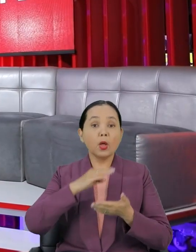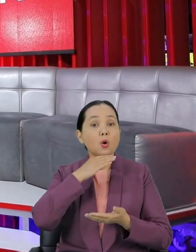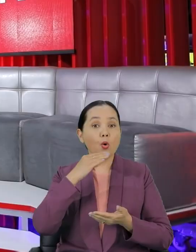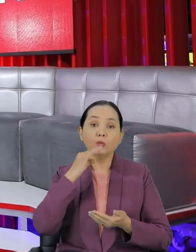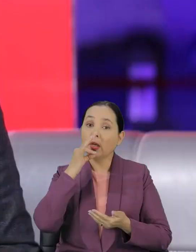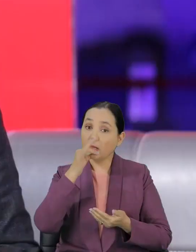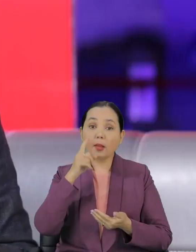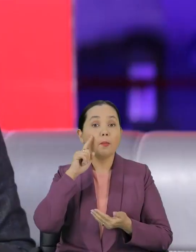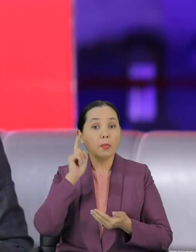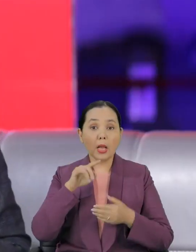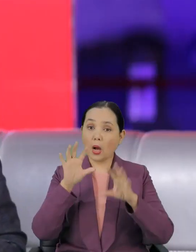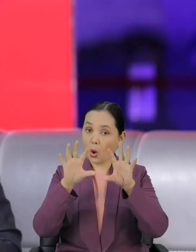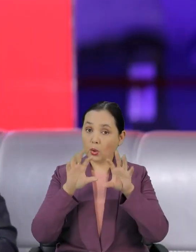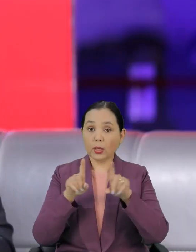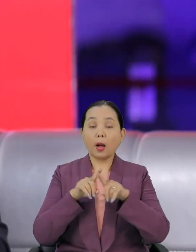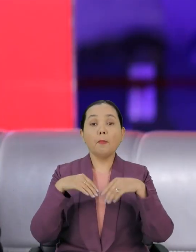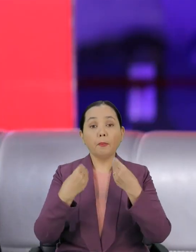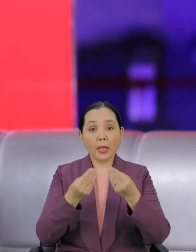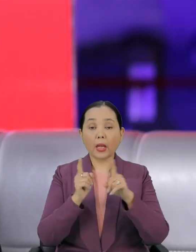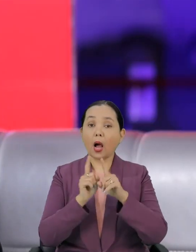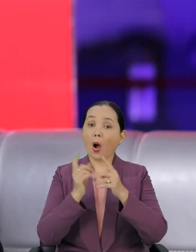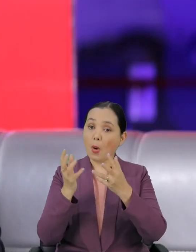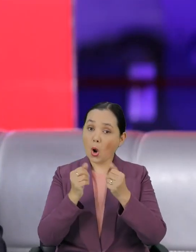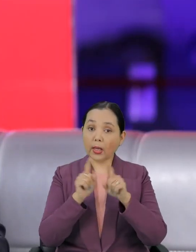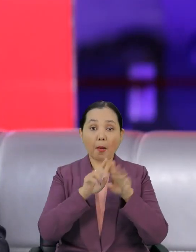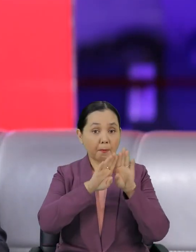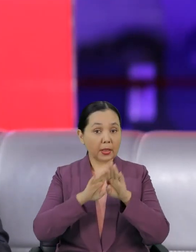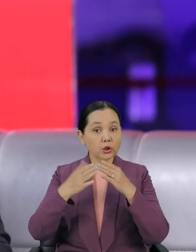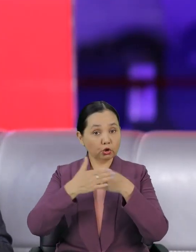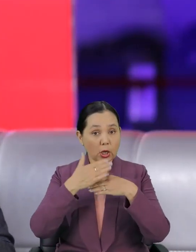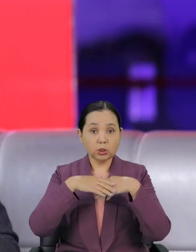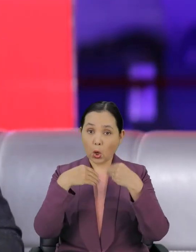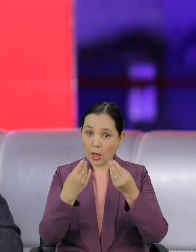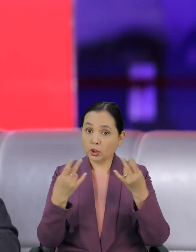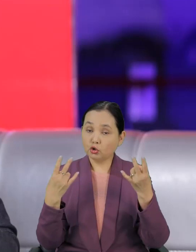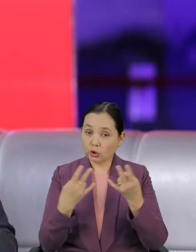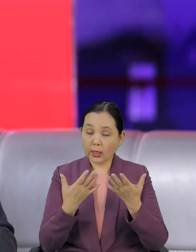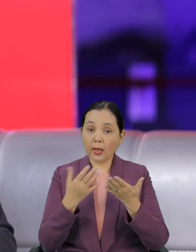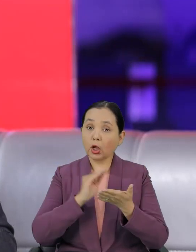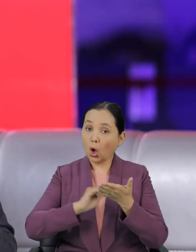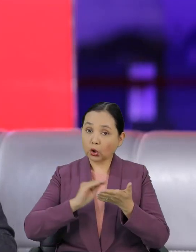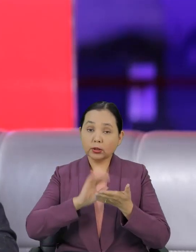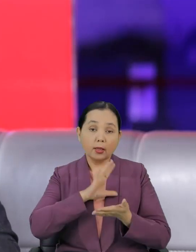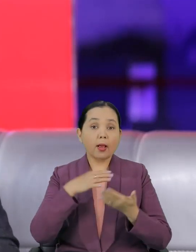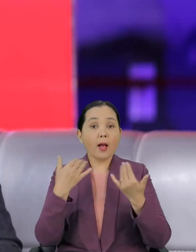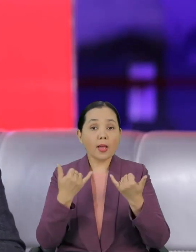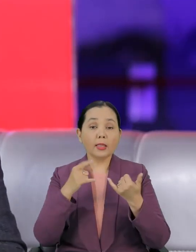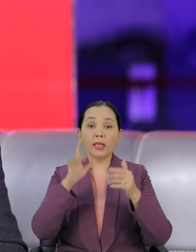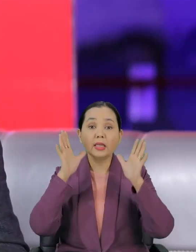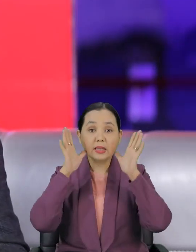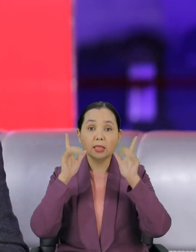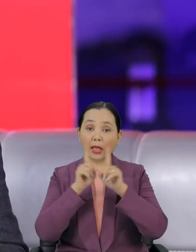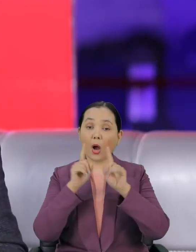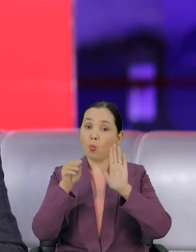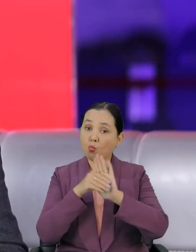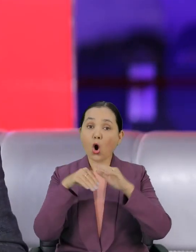Ko'pchilik aytadi, biladi, qonunlarda ham bergan ham olgan ham birday jazolanishi kerak deb yozilgan. Endi dinimizda ham